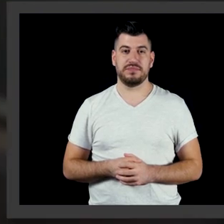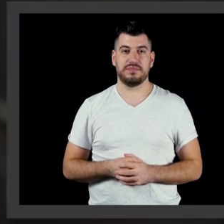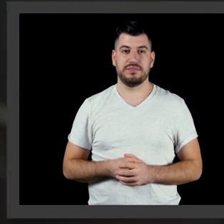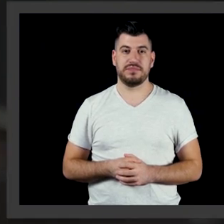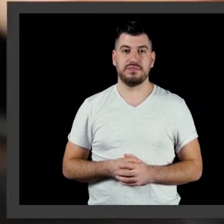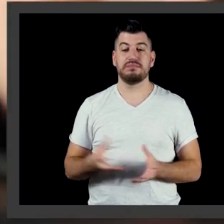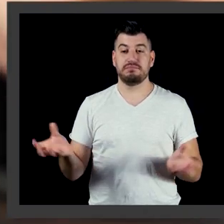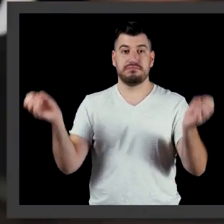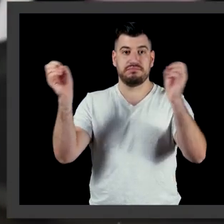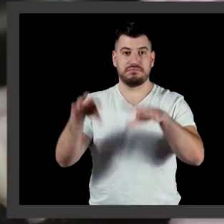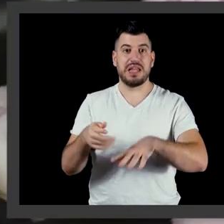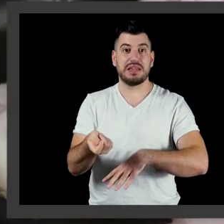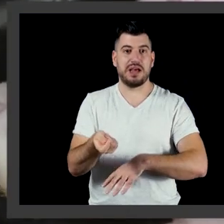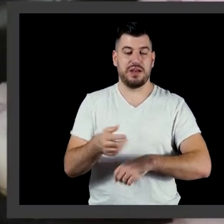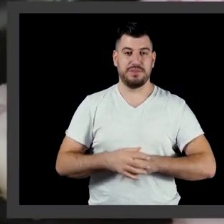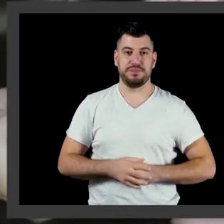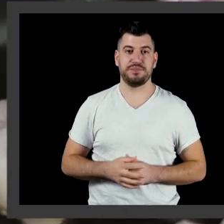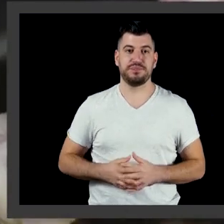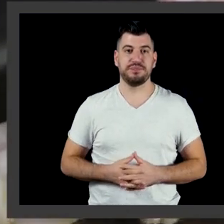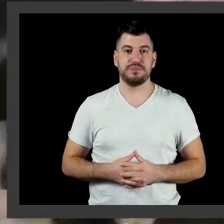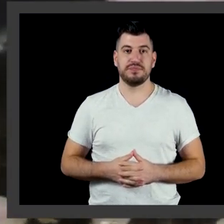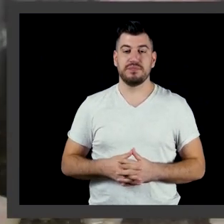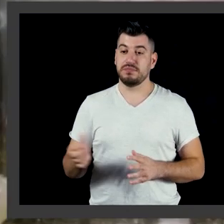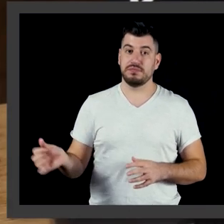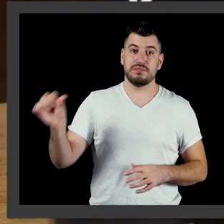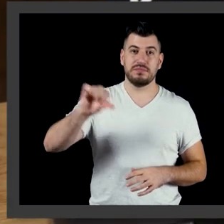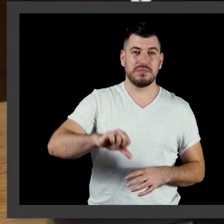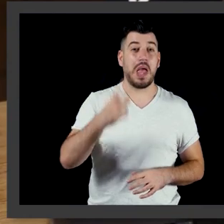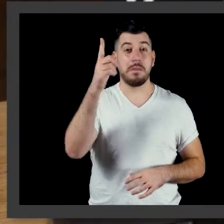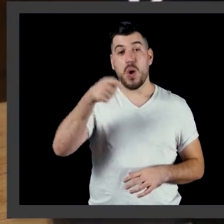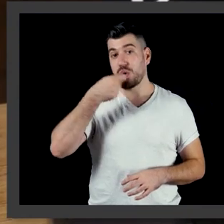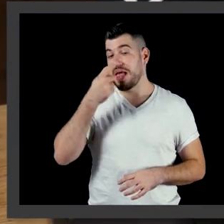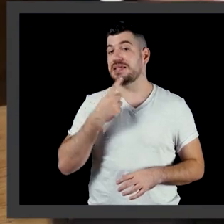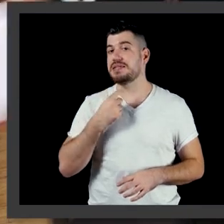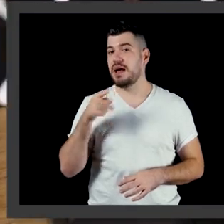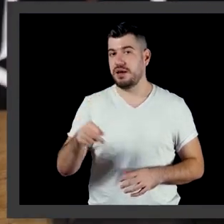Και τα ρίχνουμε στο τηγάνι. Προσθέτουμε 1 κουταλιά τη σούπα ζάχαρη.